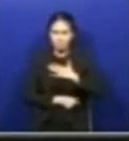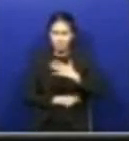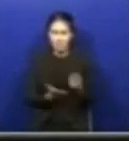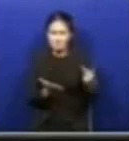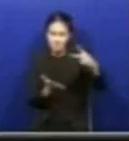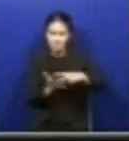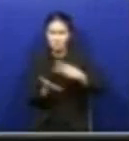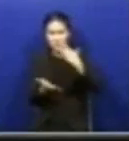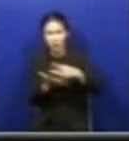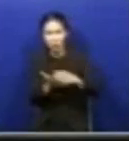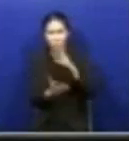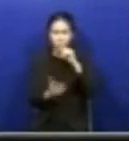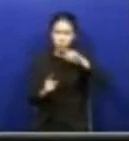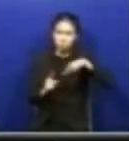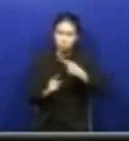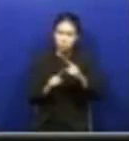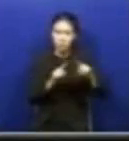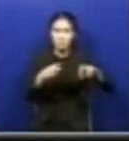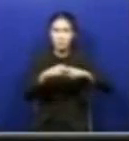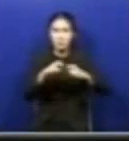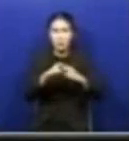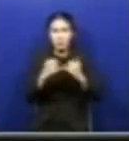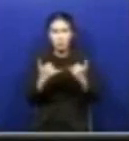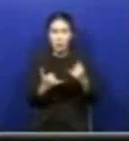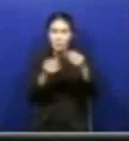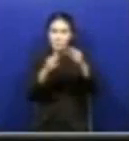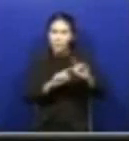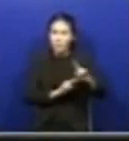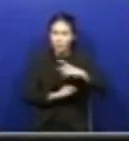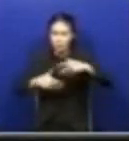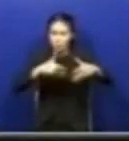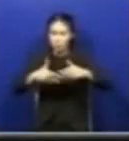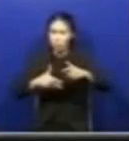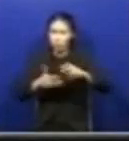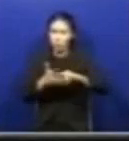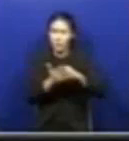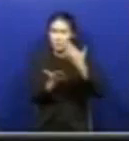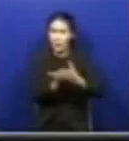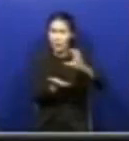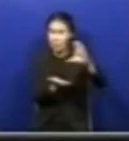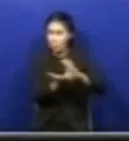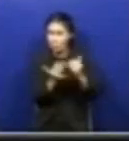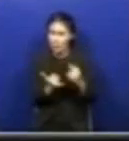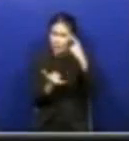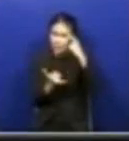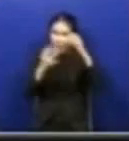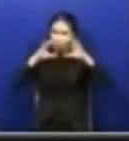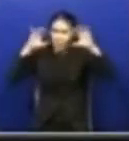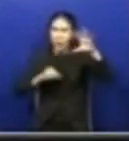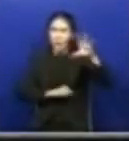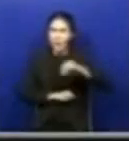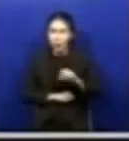ากล่าวว่าปัญหาต่างๆที่พี่น้องชนบทจะได้ใช้งบวันนี้ส่วนหนึ่งรัฐบาลเอากลับม